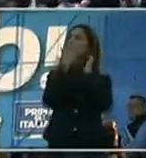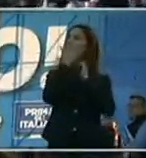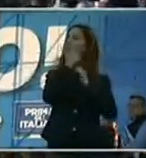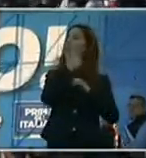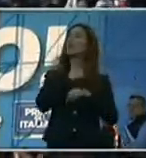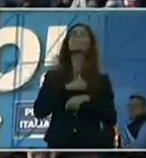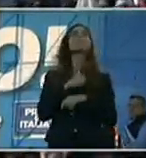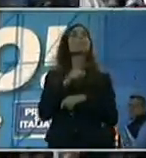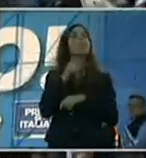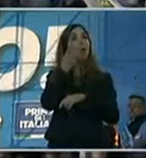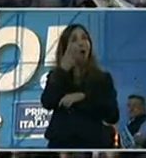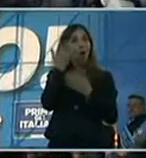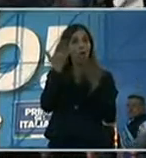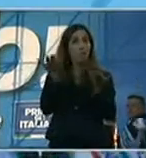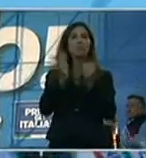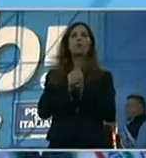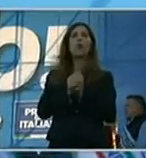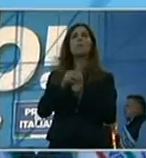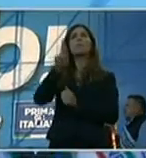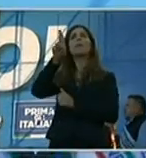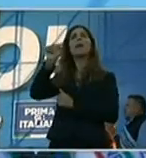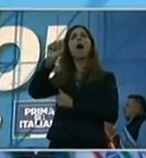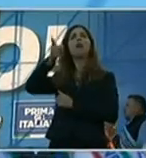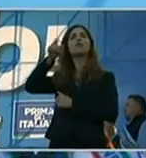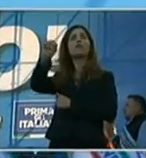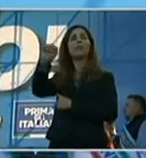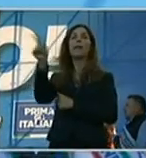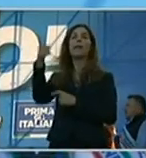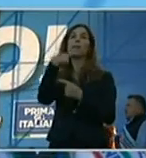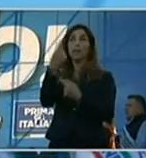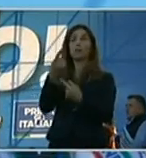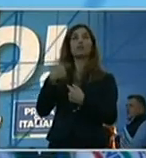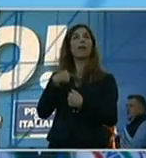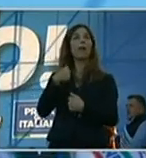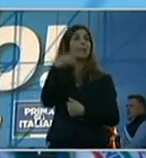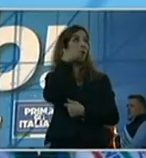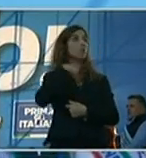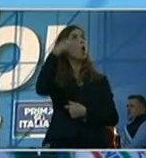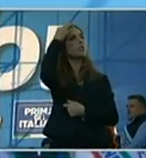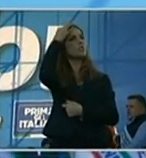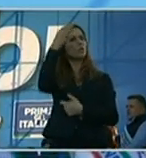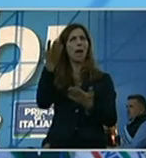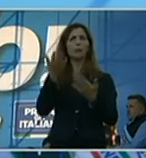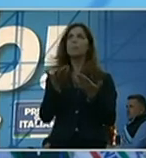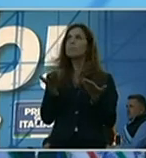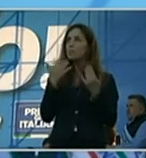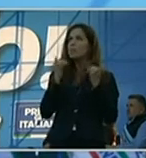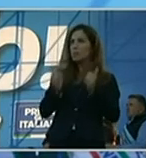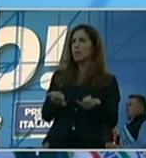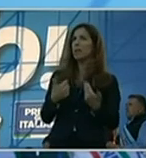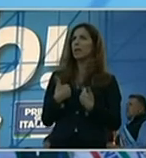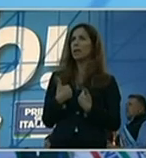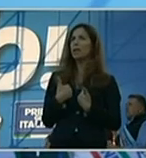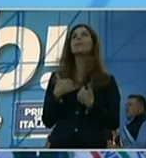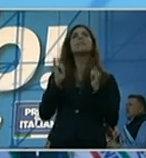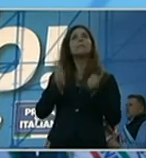Ho visto che la Raggi ha detto che sono ossessionato. Sì, sono ossessionato dal fatto